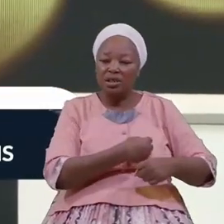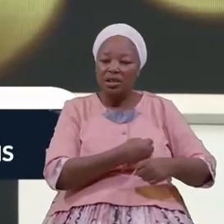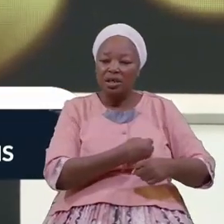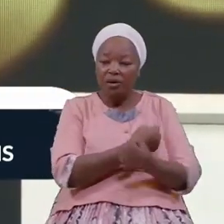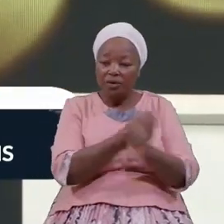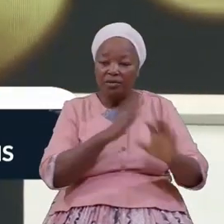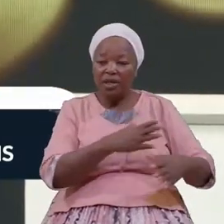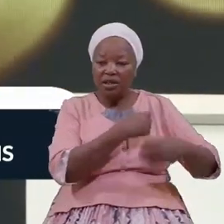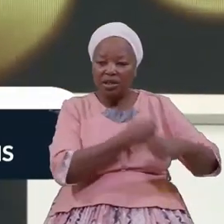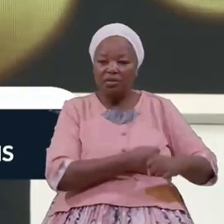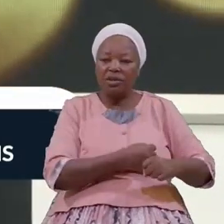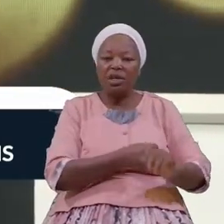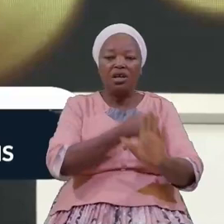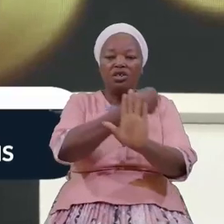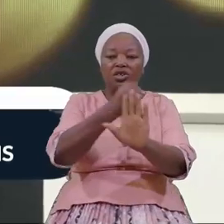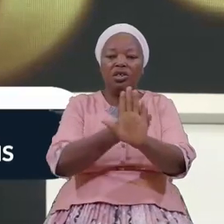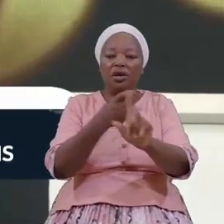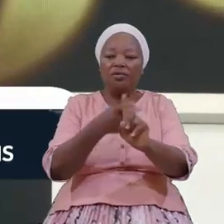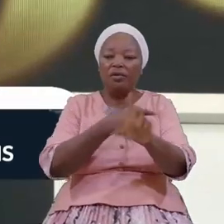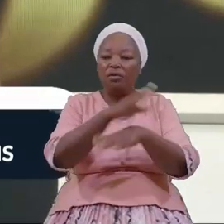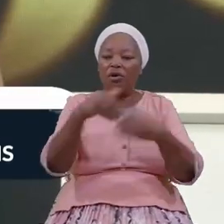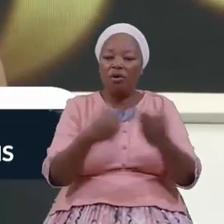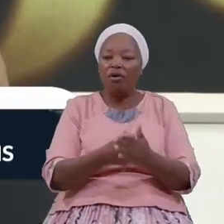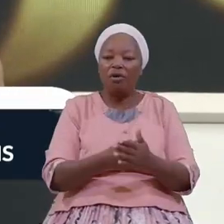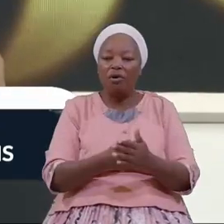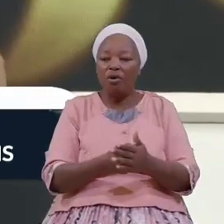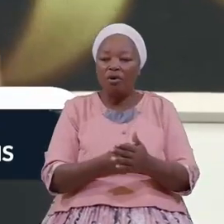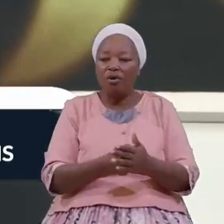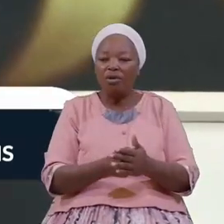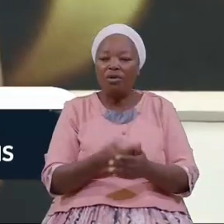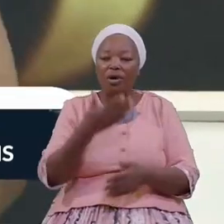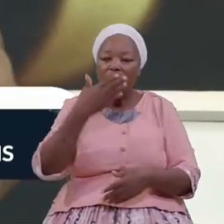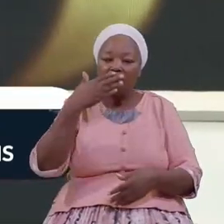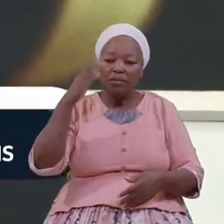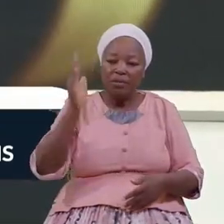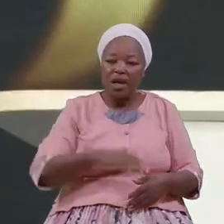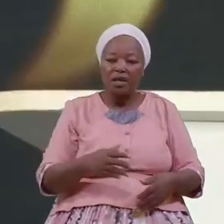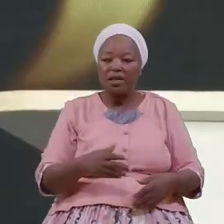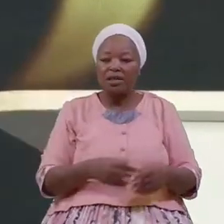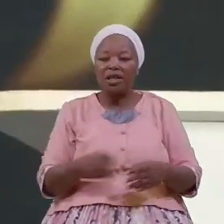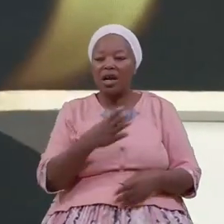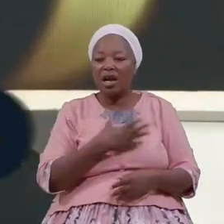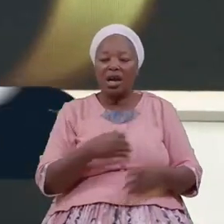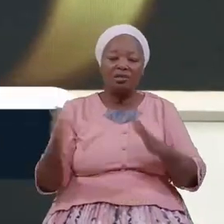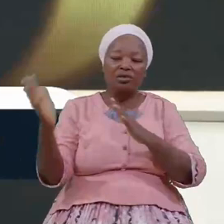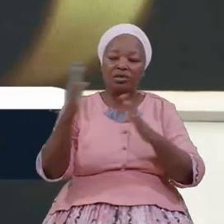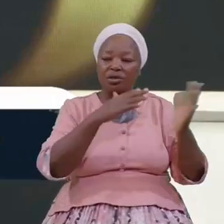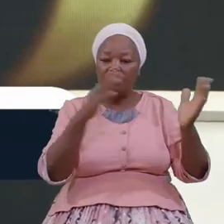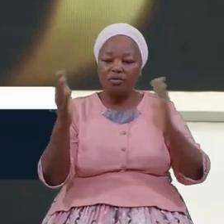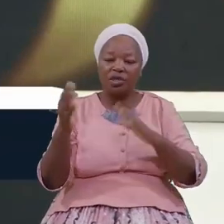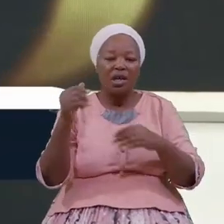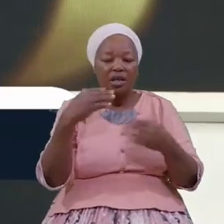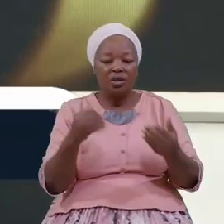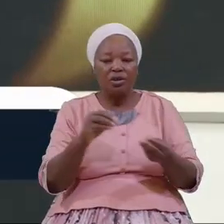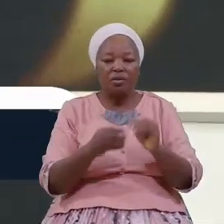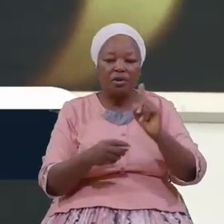le bouclier de tous les pièges et tempêtes. Voyons numéro un ici. Nous allons voir